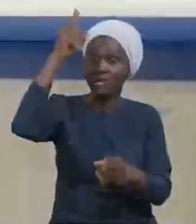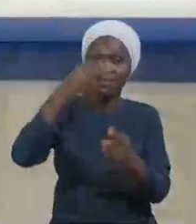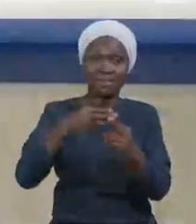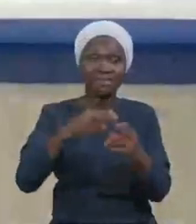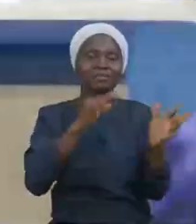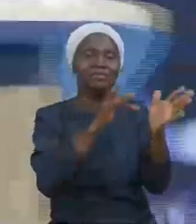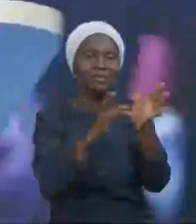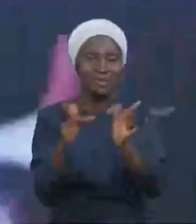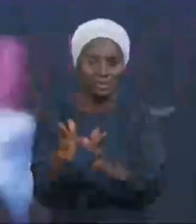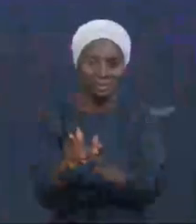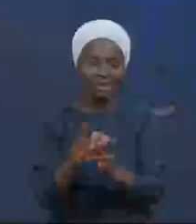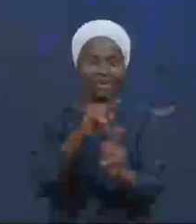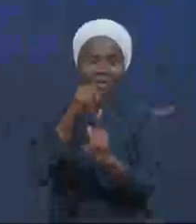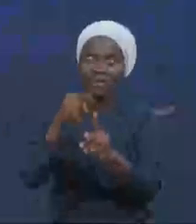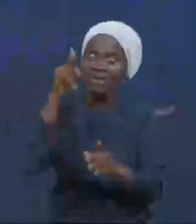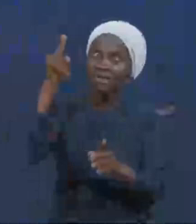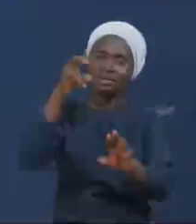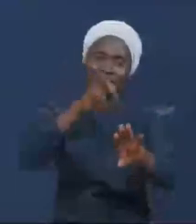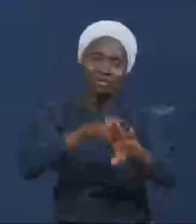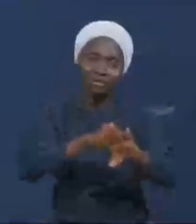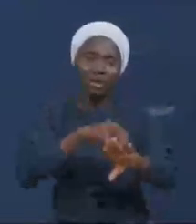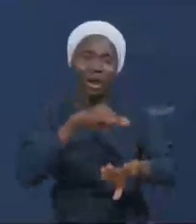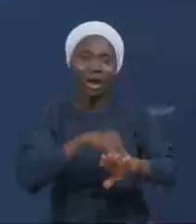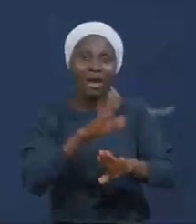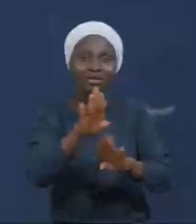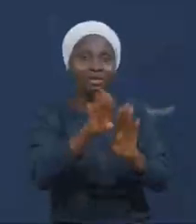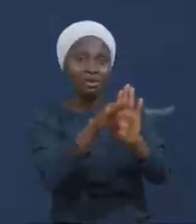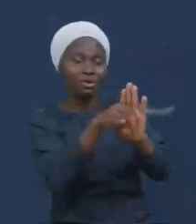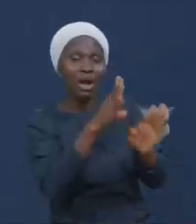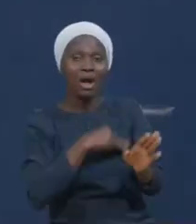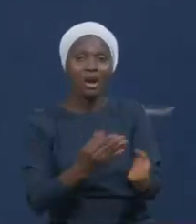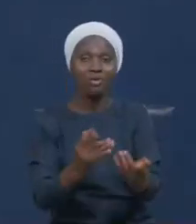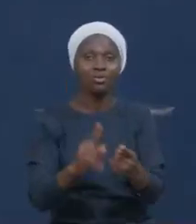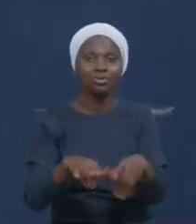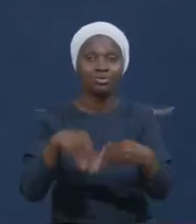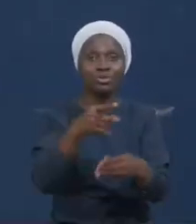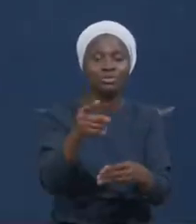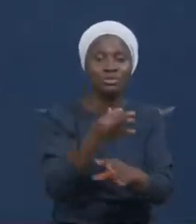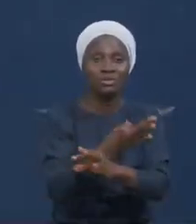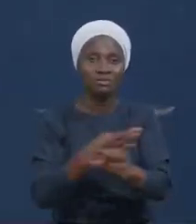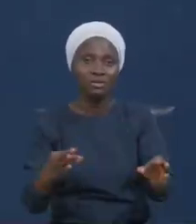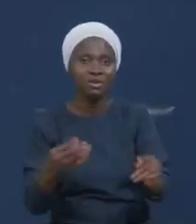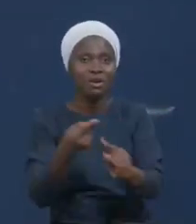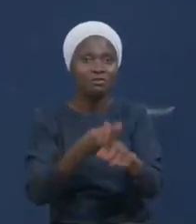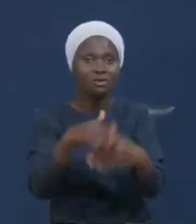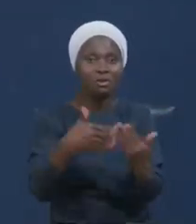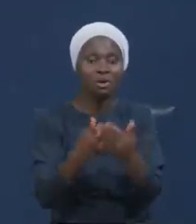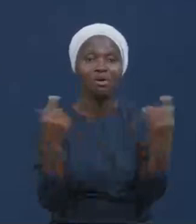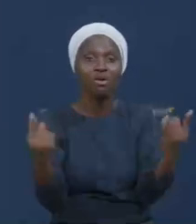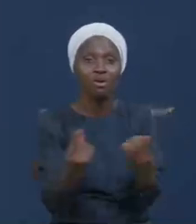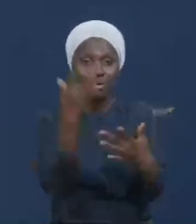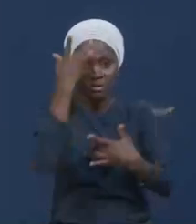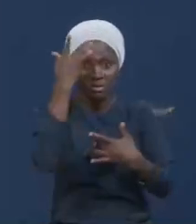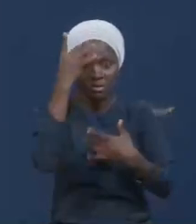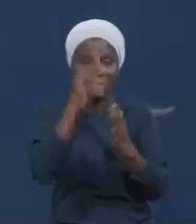ta porte et il veut te donner ta libération de toute maladie, quand tu